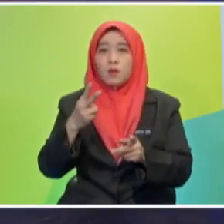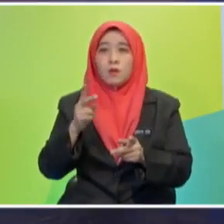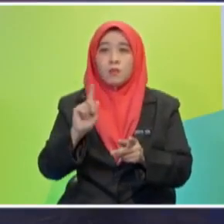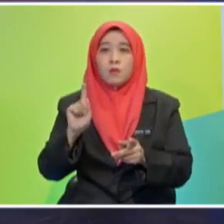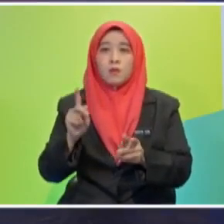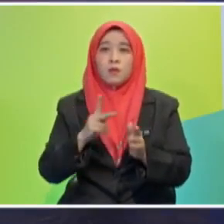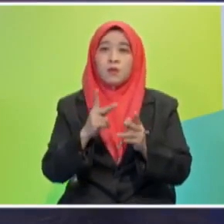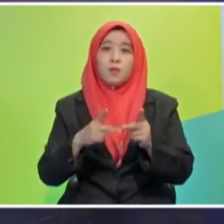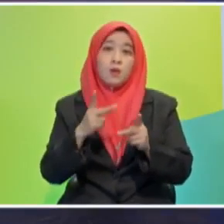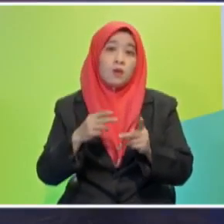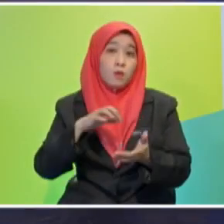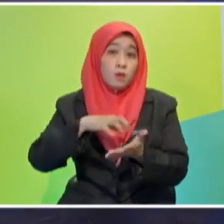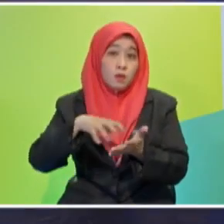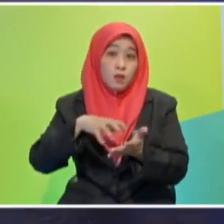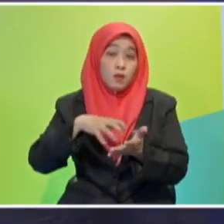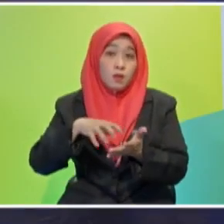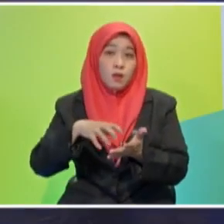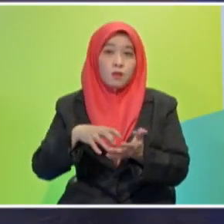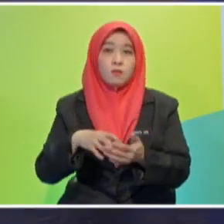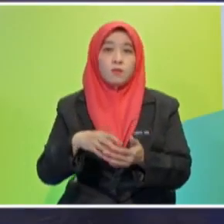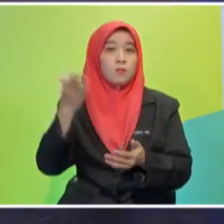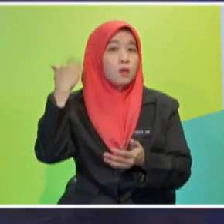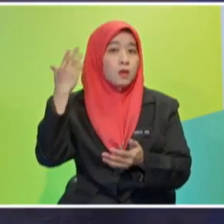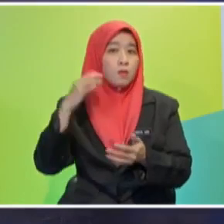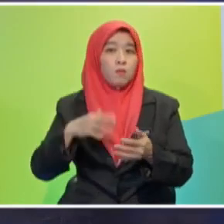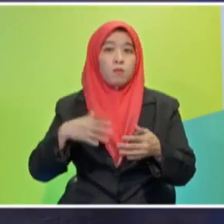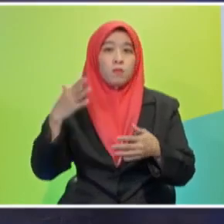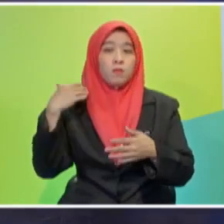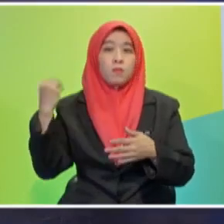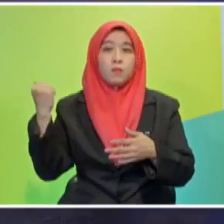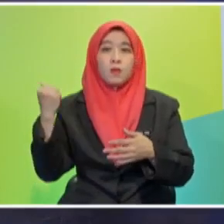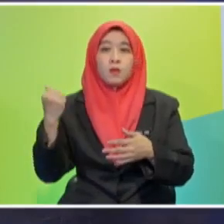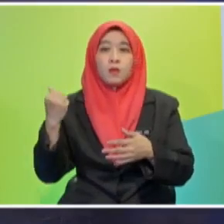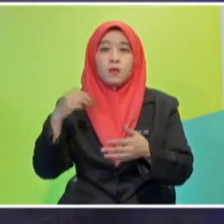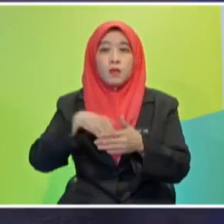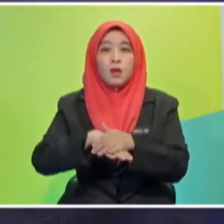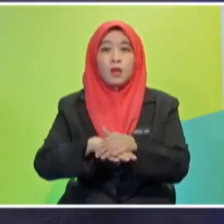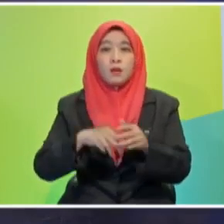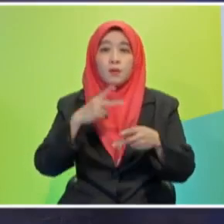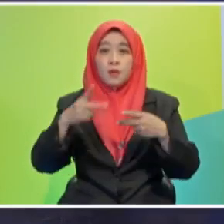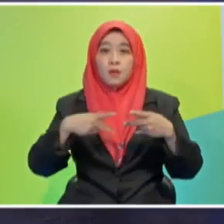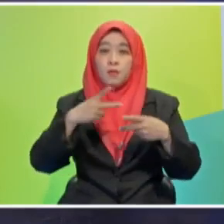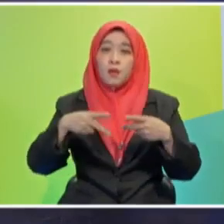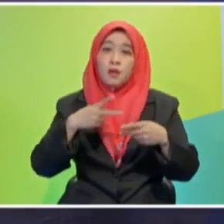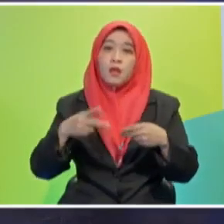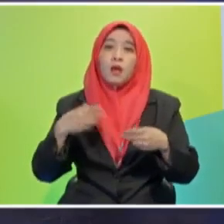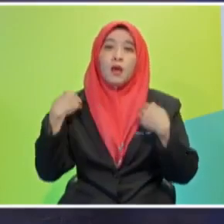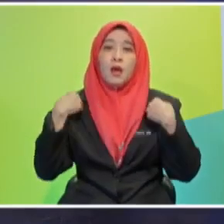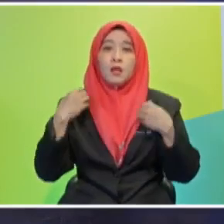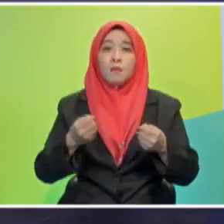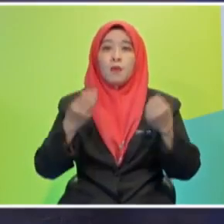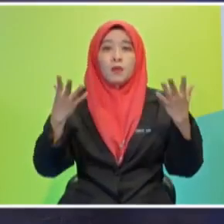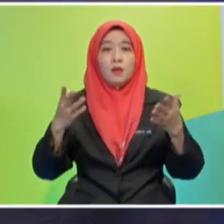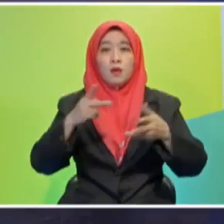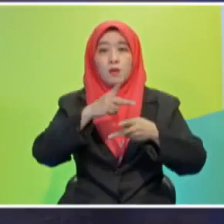sikit semalam ni. Okey. Aiman, kalau nak tahu, dalam kipas ni sebenarnya ada pelbagai jenis komponen. Kalau Aiman nak tahu lebih